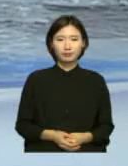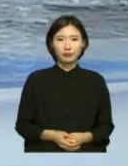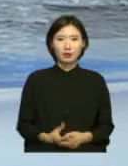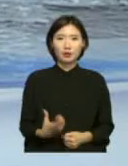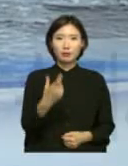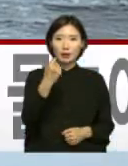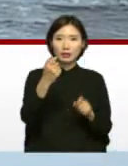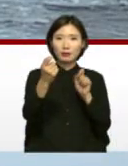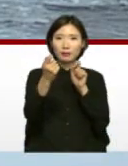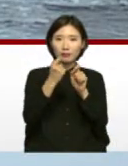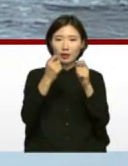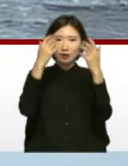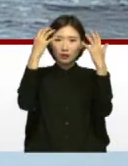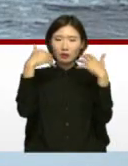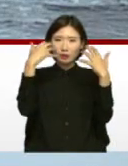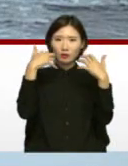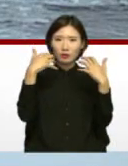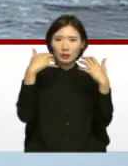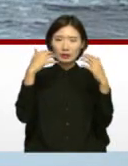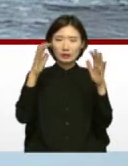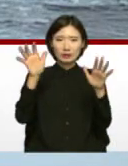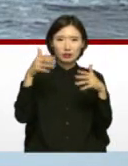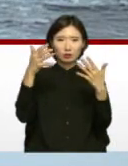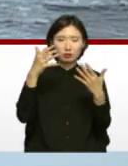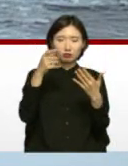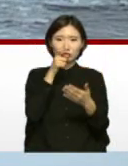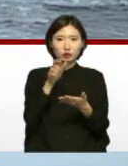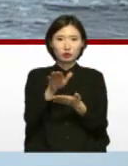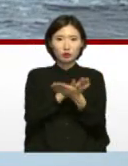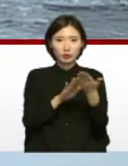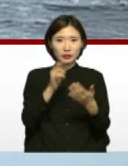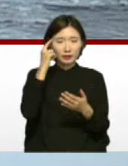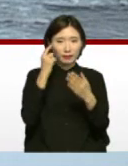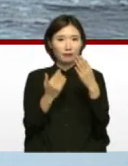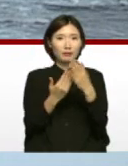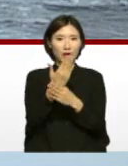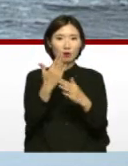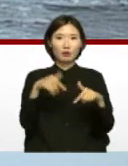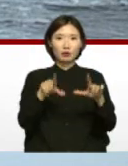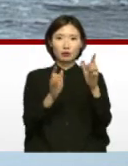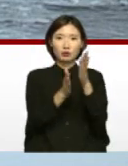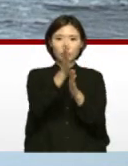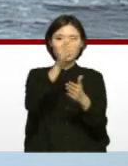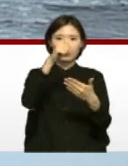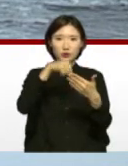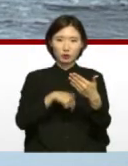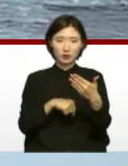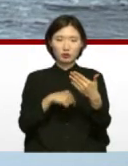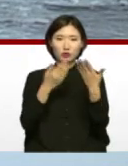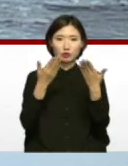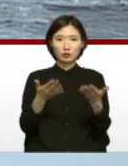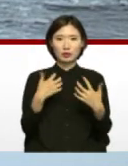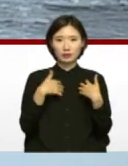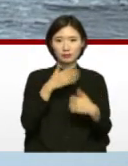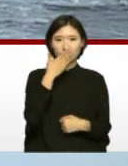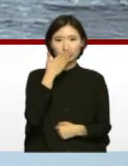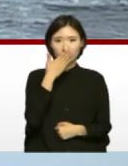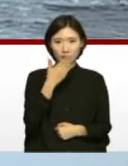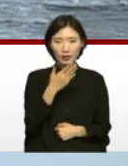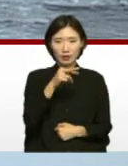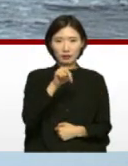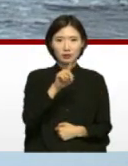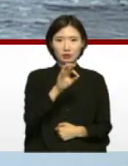일찍 찾아온 더위에 시원한 물놀이 생각도 많이 나시죠? 올해도 어김없이 도심 속에서 피서를 즐길 수 있는